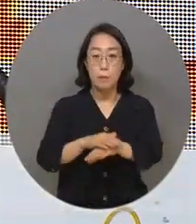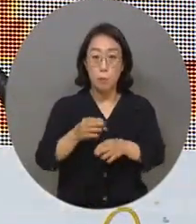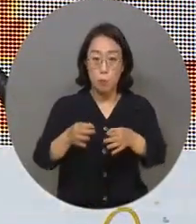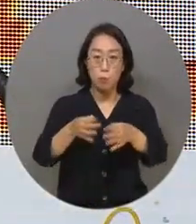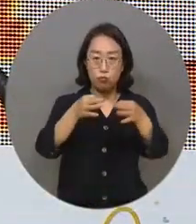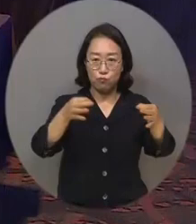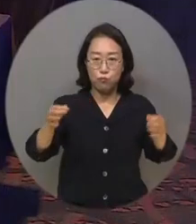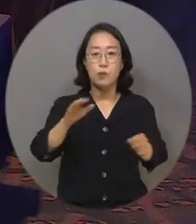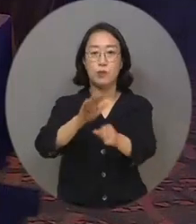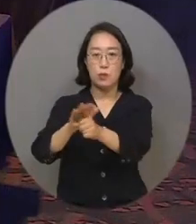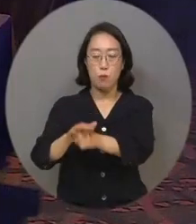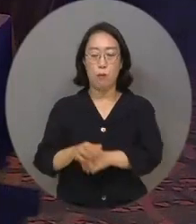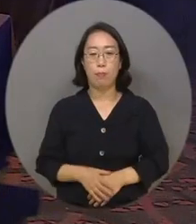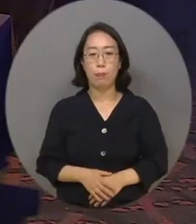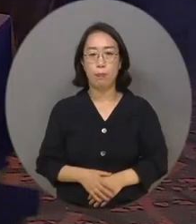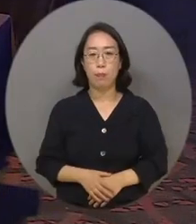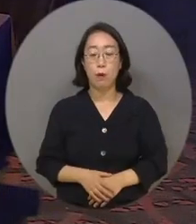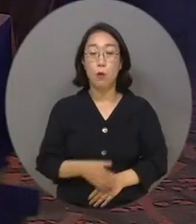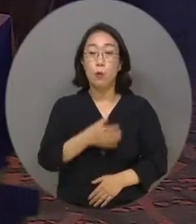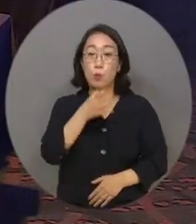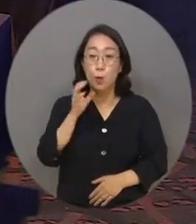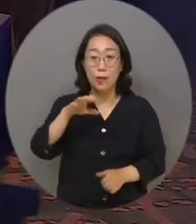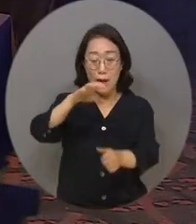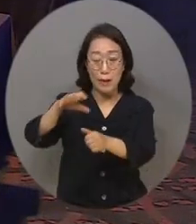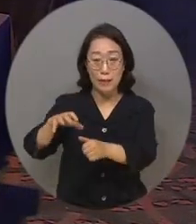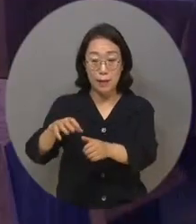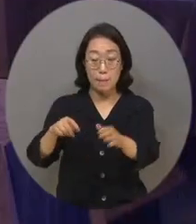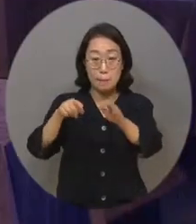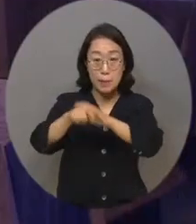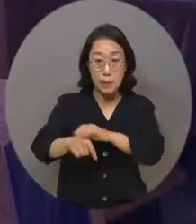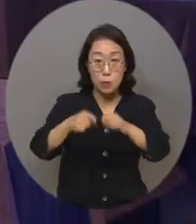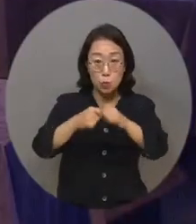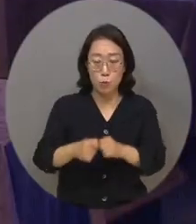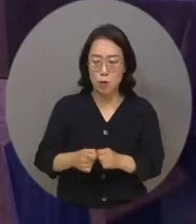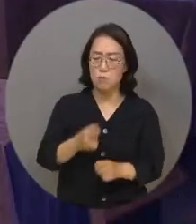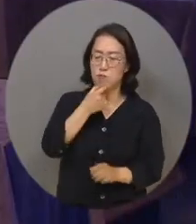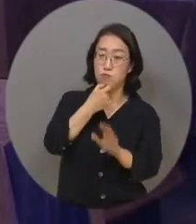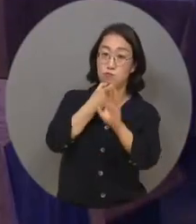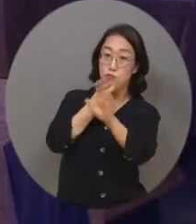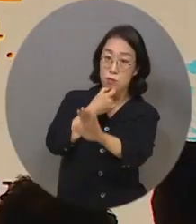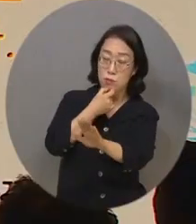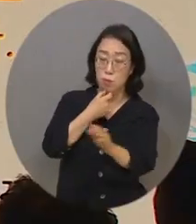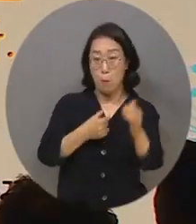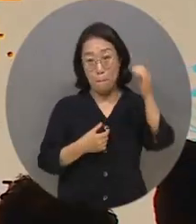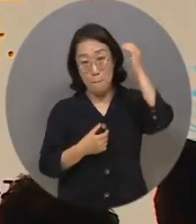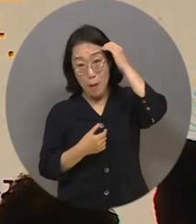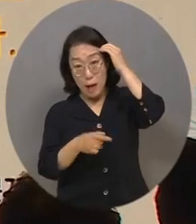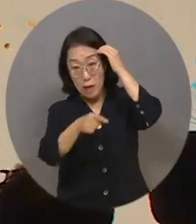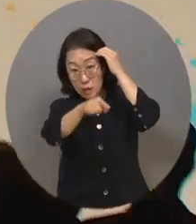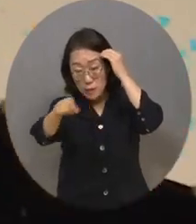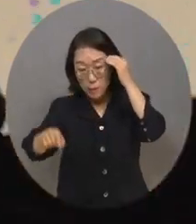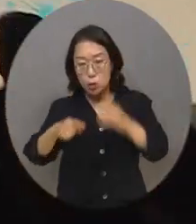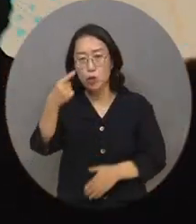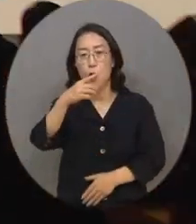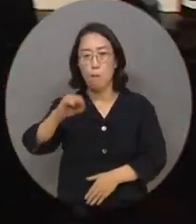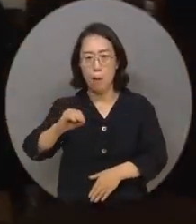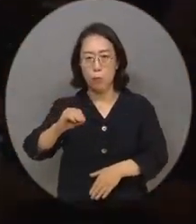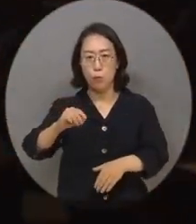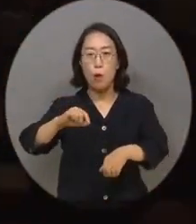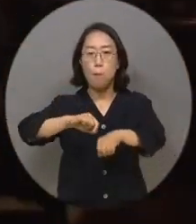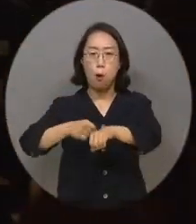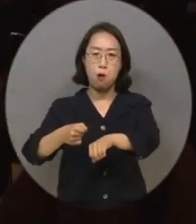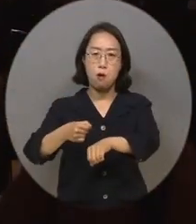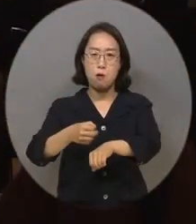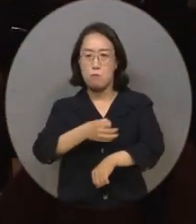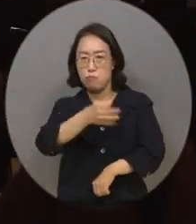있습니다 또 노인학대 현장조사를 거부하거나 방해할 경우 1000만원 이하의 과태료를 부과하도록